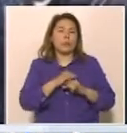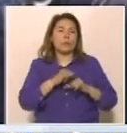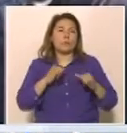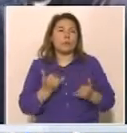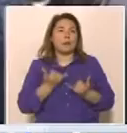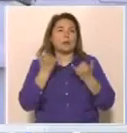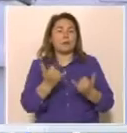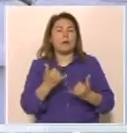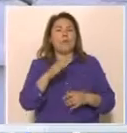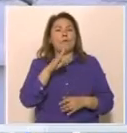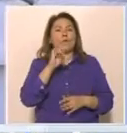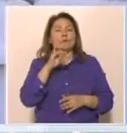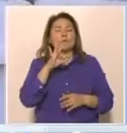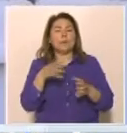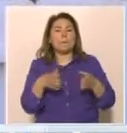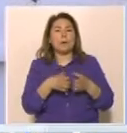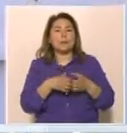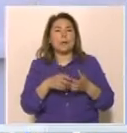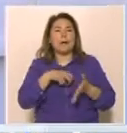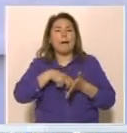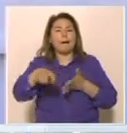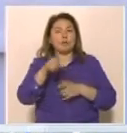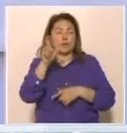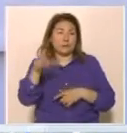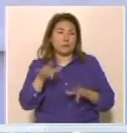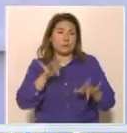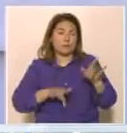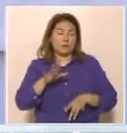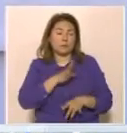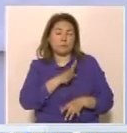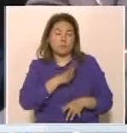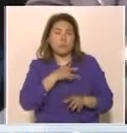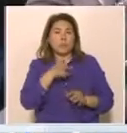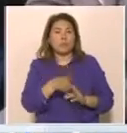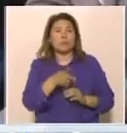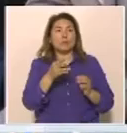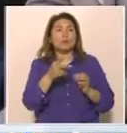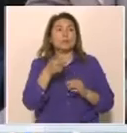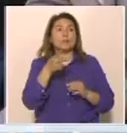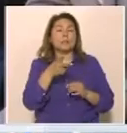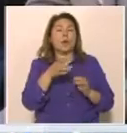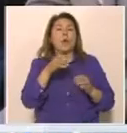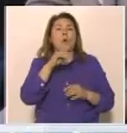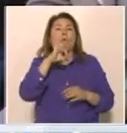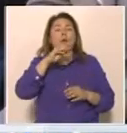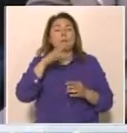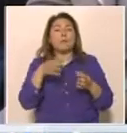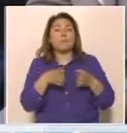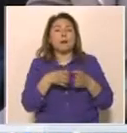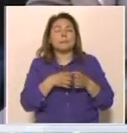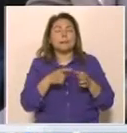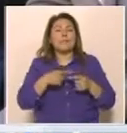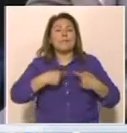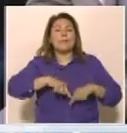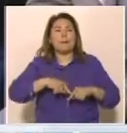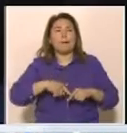арнаған. Форт Шевченкіде партия хатшысы болып, кейін партиялық қызметтерде болған. 2000 жылдары Отан партиясының облыстық филиалын